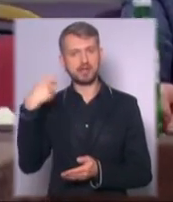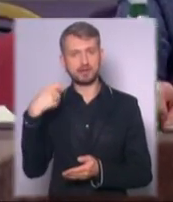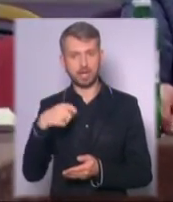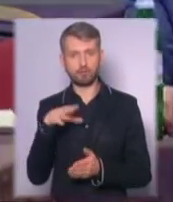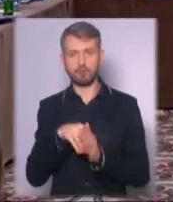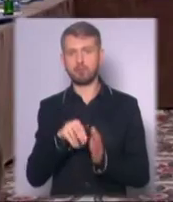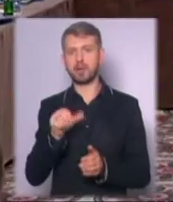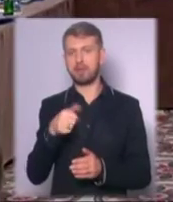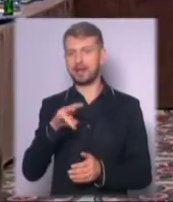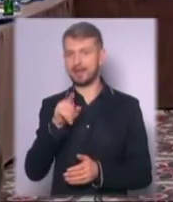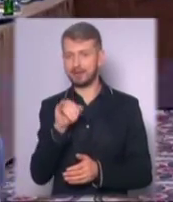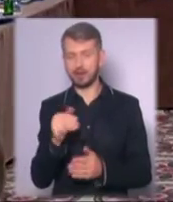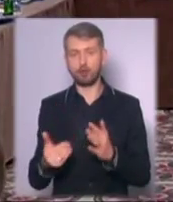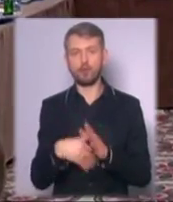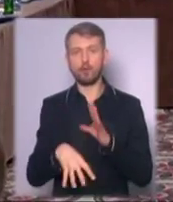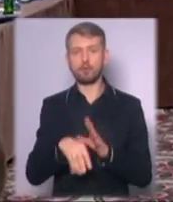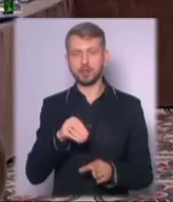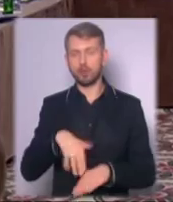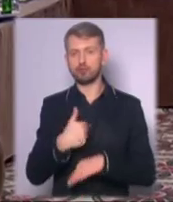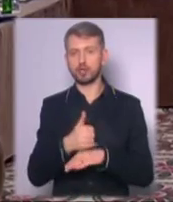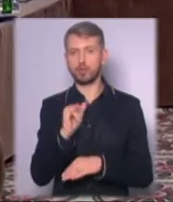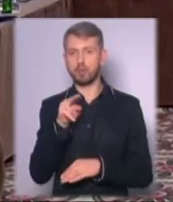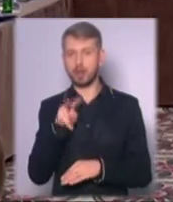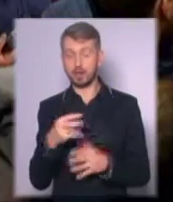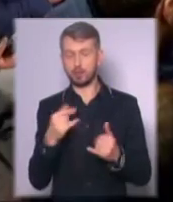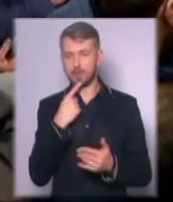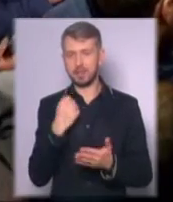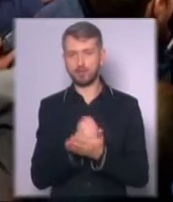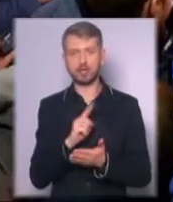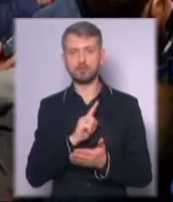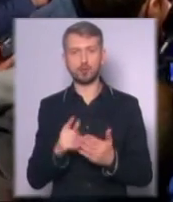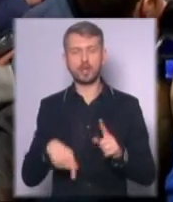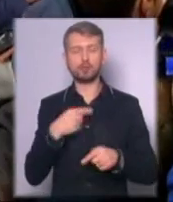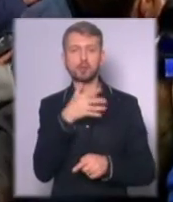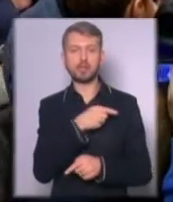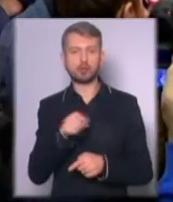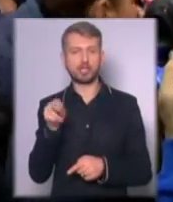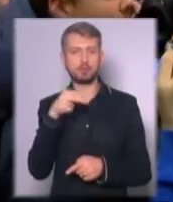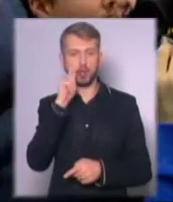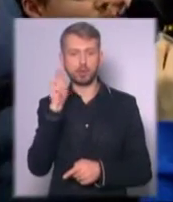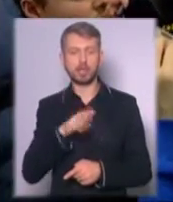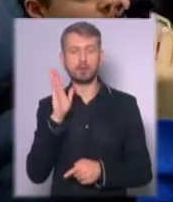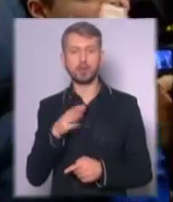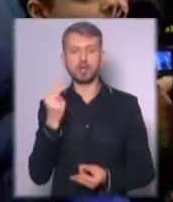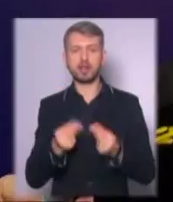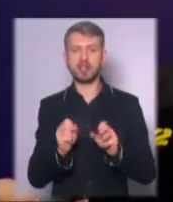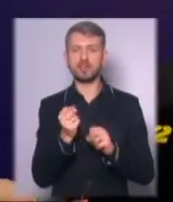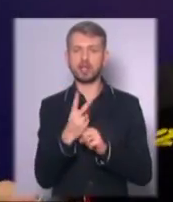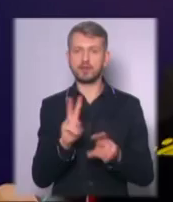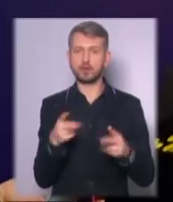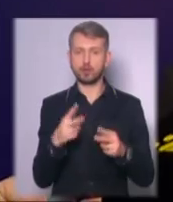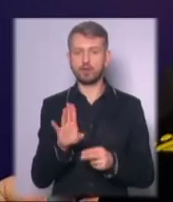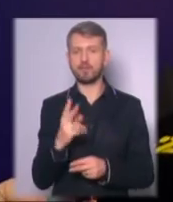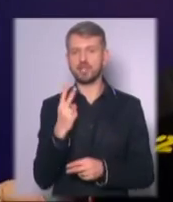прем'єр-лізі. Новообраний очільник УПЛ сьогодні підтвердив, що в наступному сезоні чемпіонату України гратиме 12 клубів у